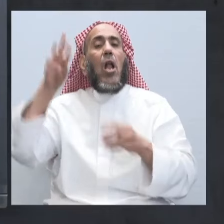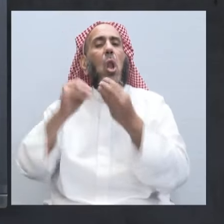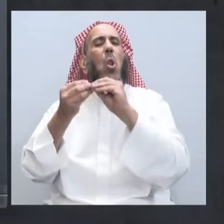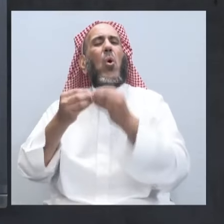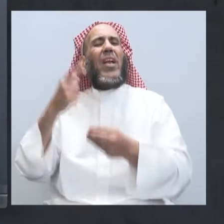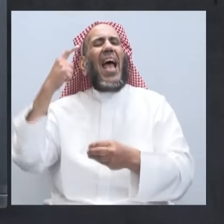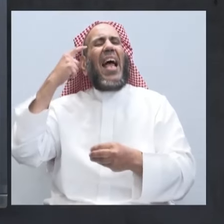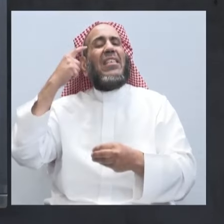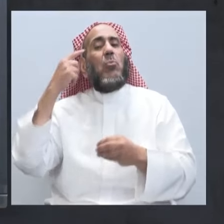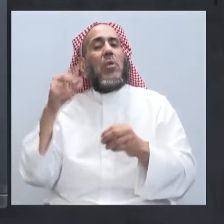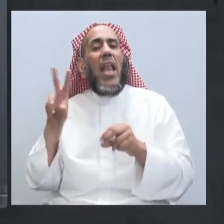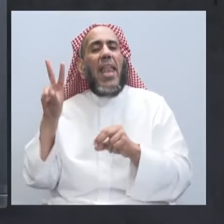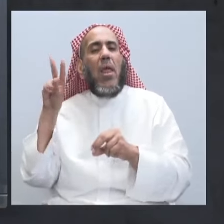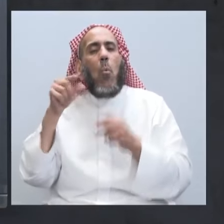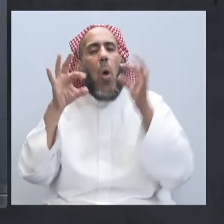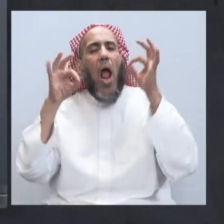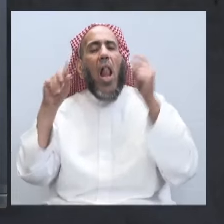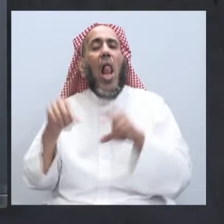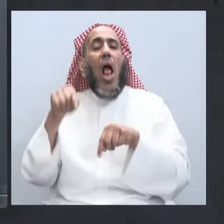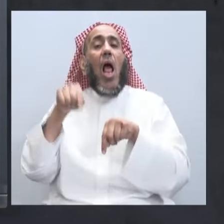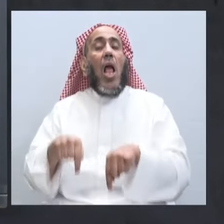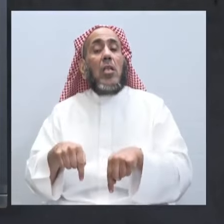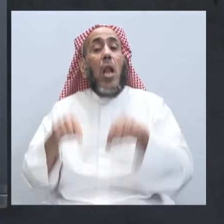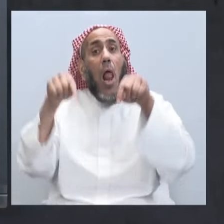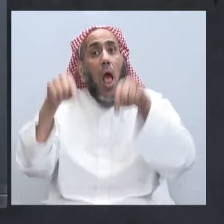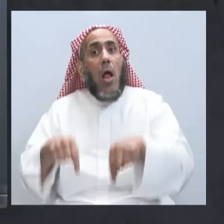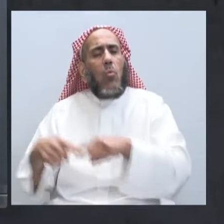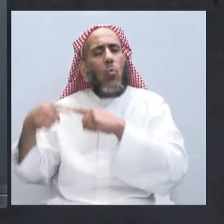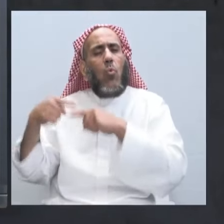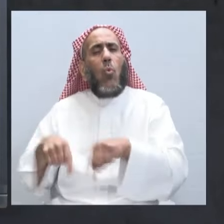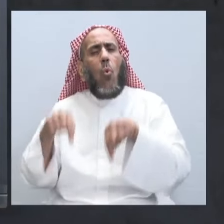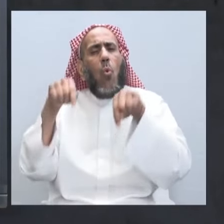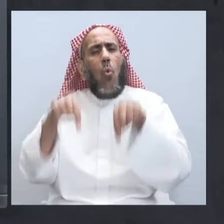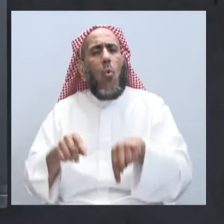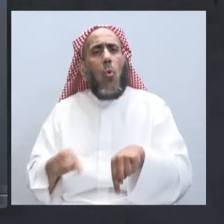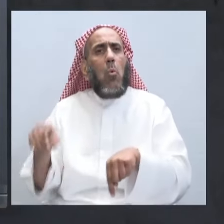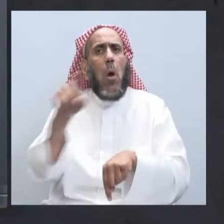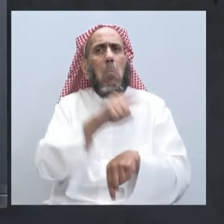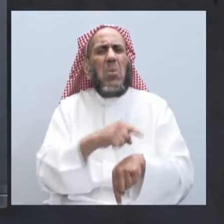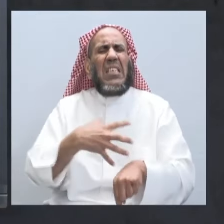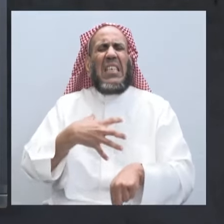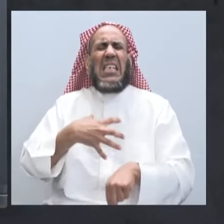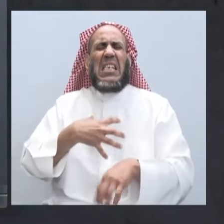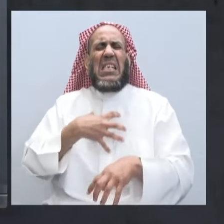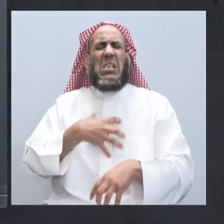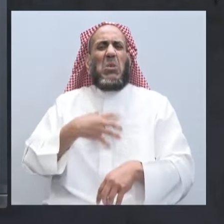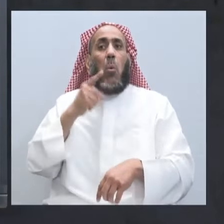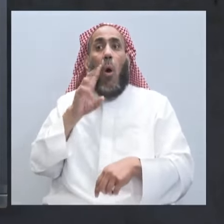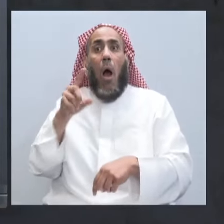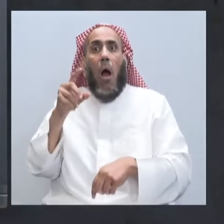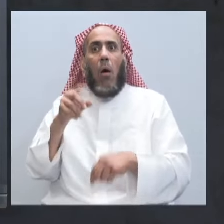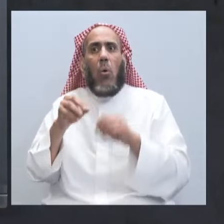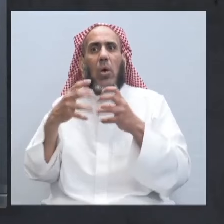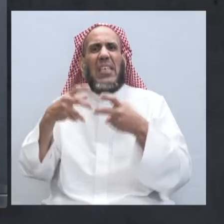الى الان الى الان هناك من يتشاءم اذا راى قطه